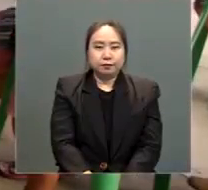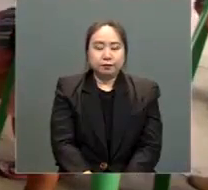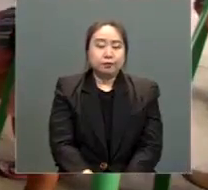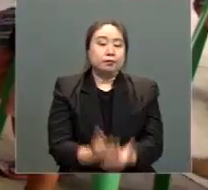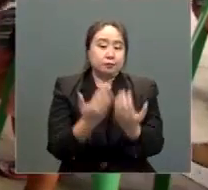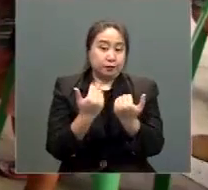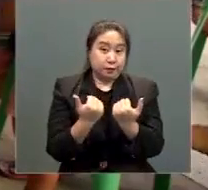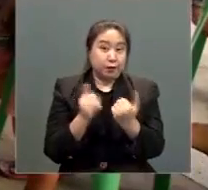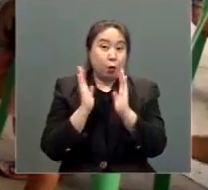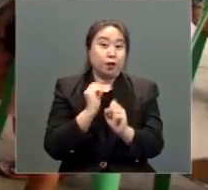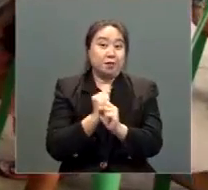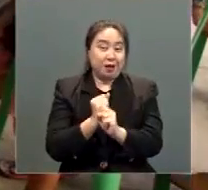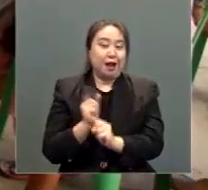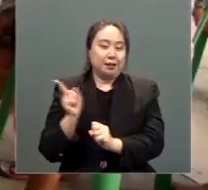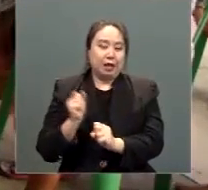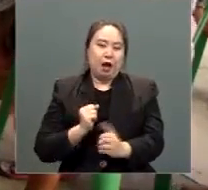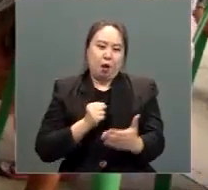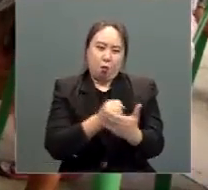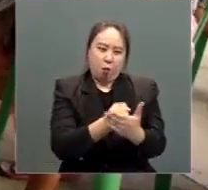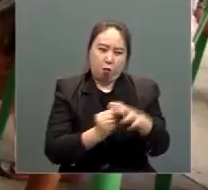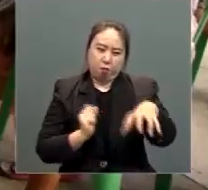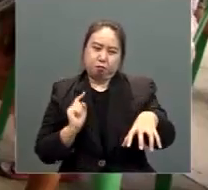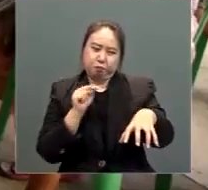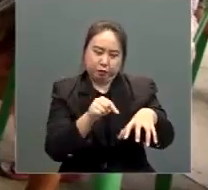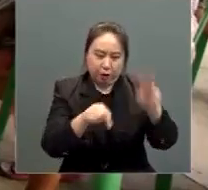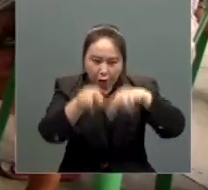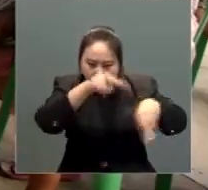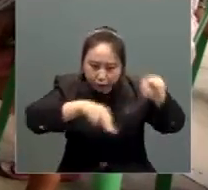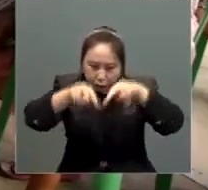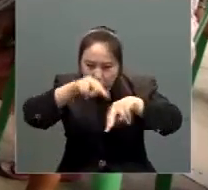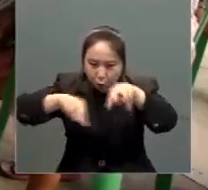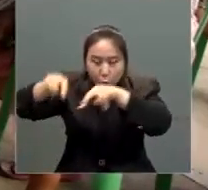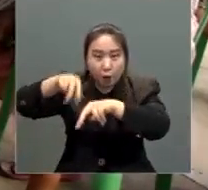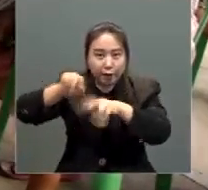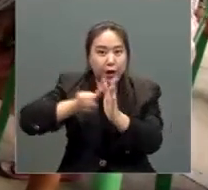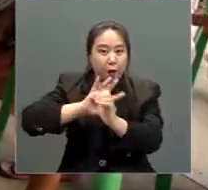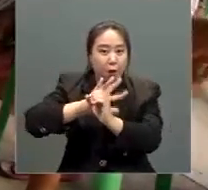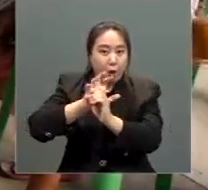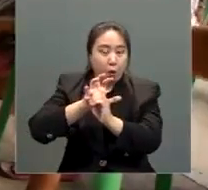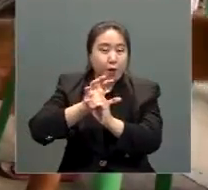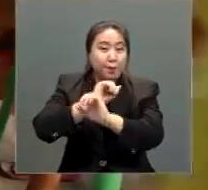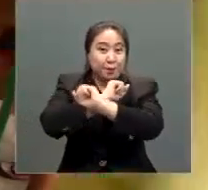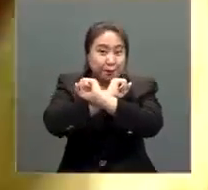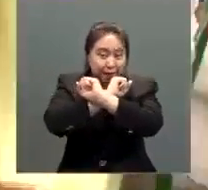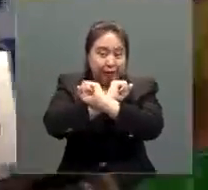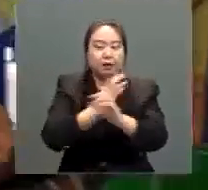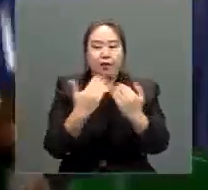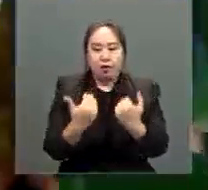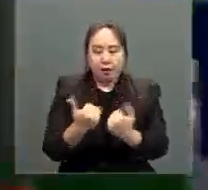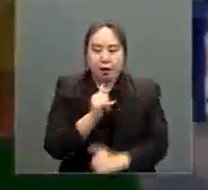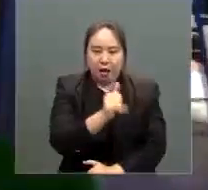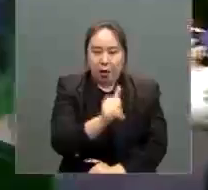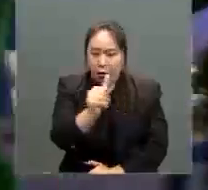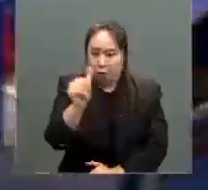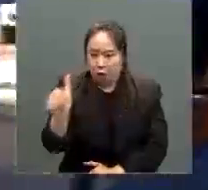ซึ่งทางเจ้าหน้าที่บอกว่าปฏิบัติการเชิงรุกสกัดกั้นการแพร่ระบาดของโควิด -19 ต้องมีการตรวจคัดกรองกลุ่มเสี่ยงพื้นที่ชุมชน